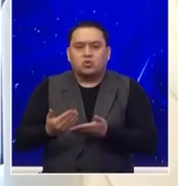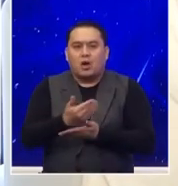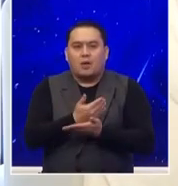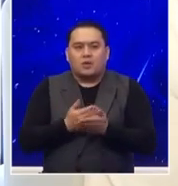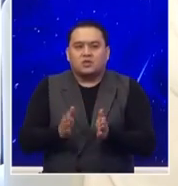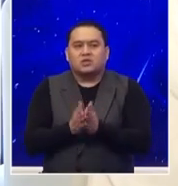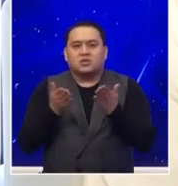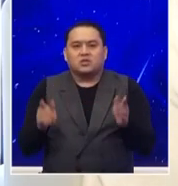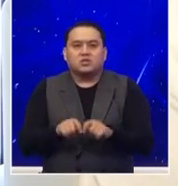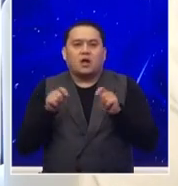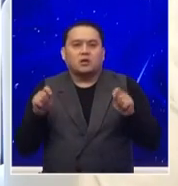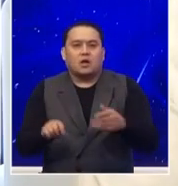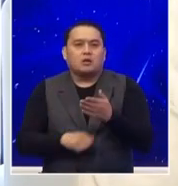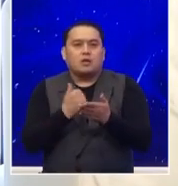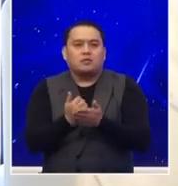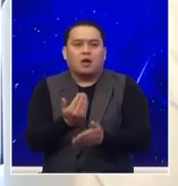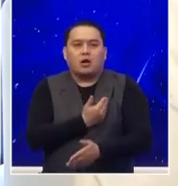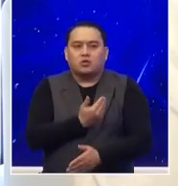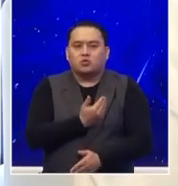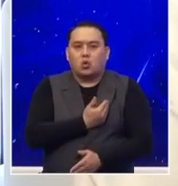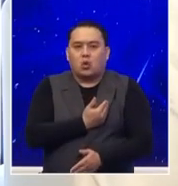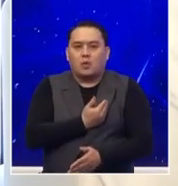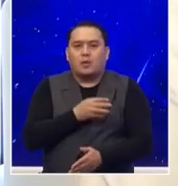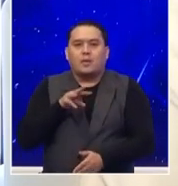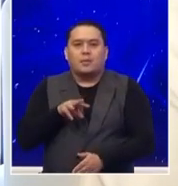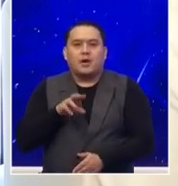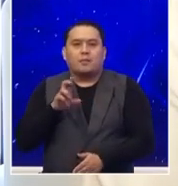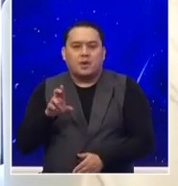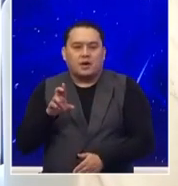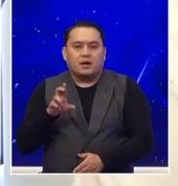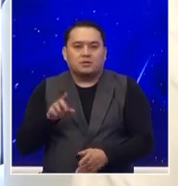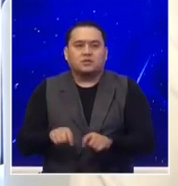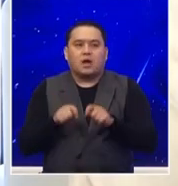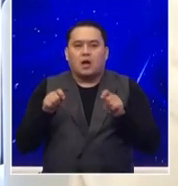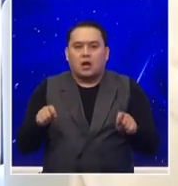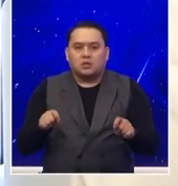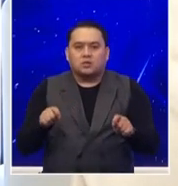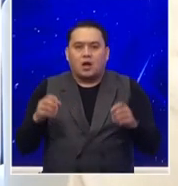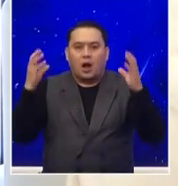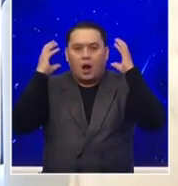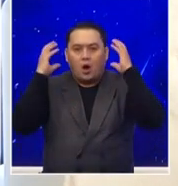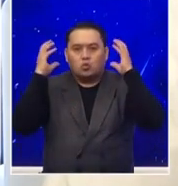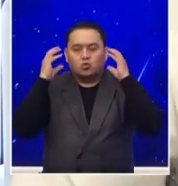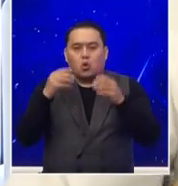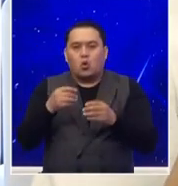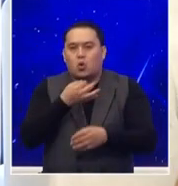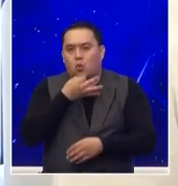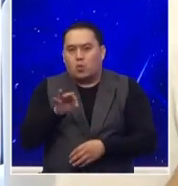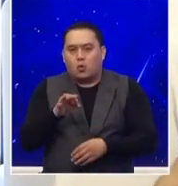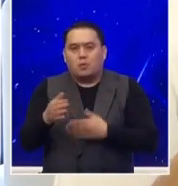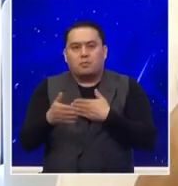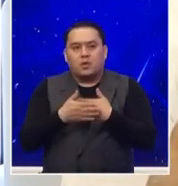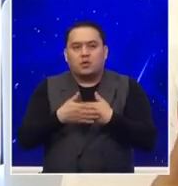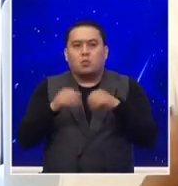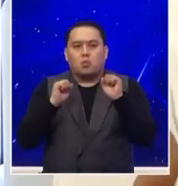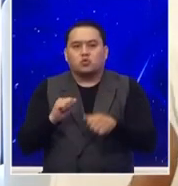издать книгу. И еще самое главное, мы хотим издать приложение сотовых телефонов, аудиосказки, чтобы любой ребенок перед сном